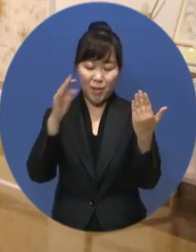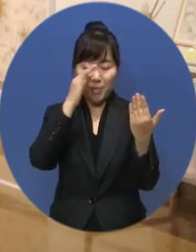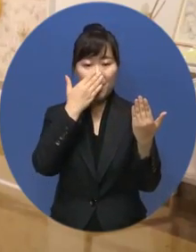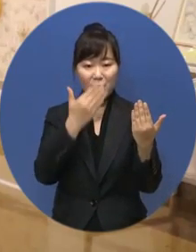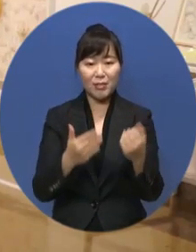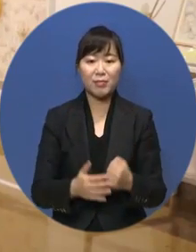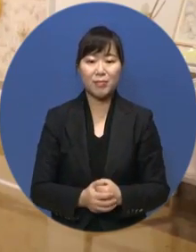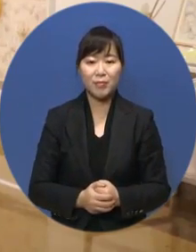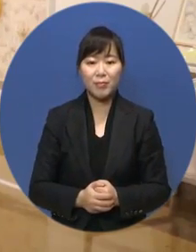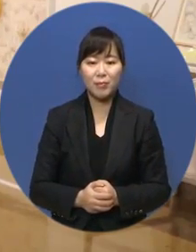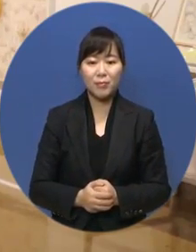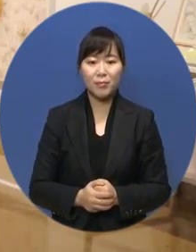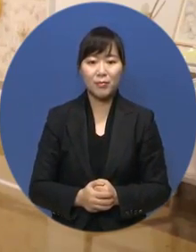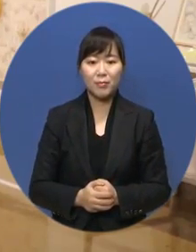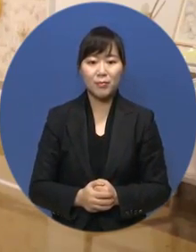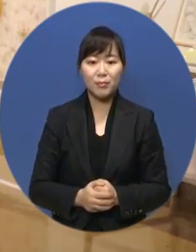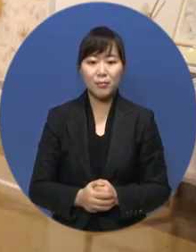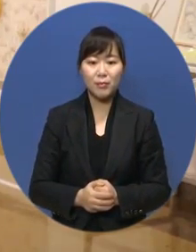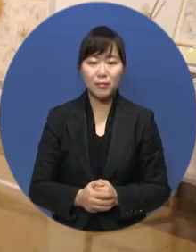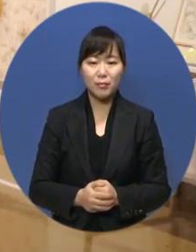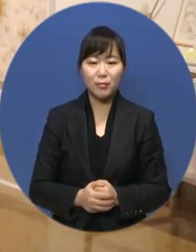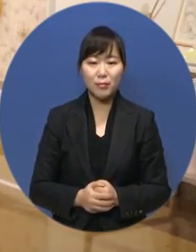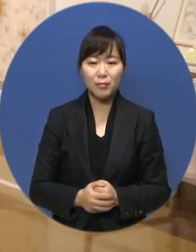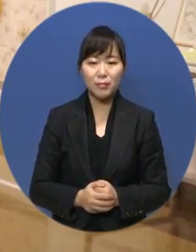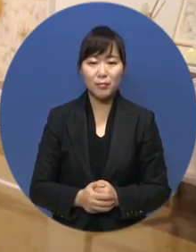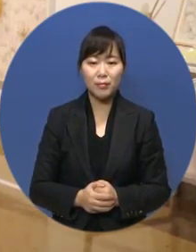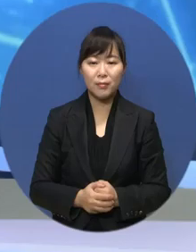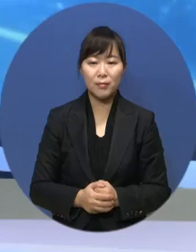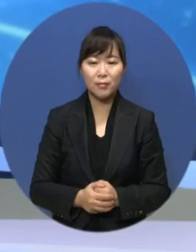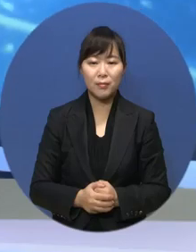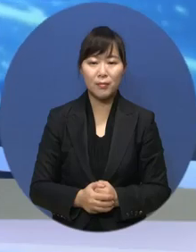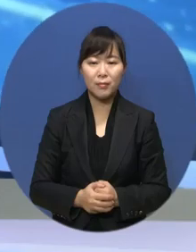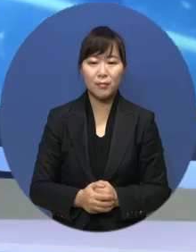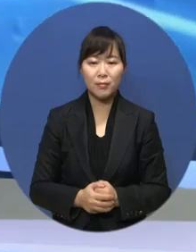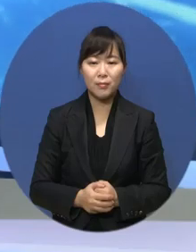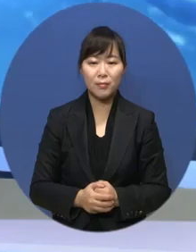있습니다. 복지TV 뉴스 이소영입니다.